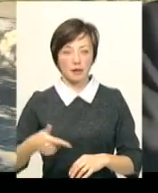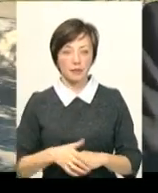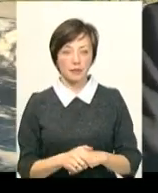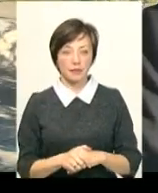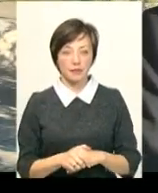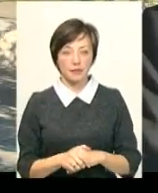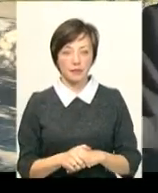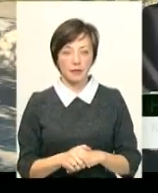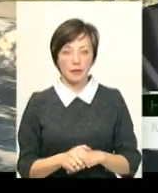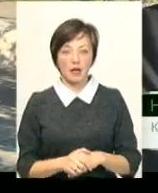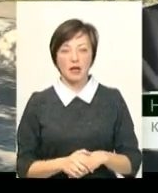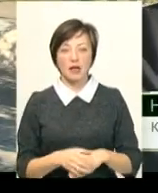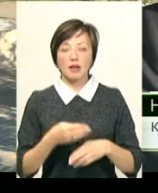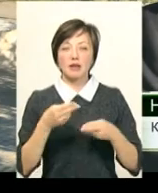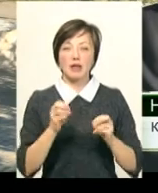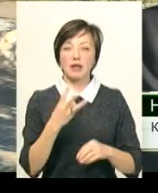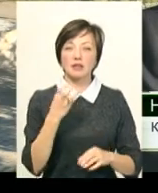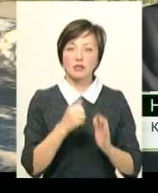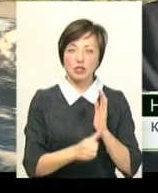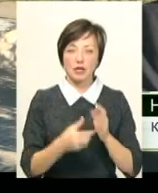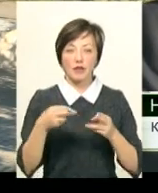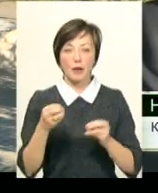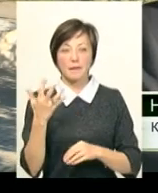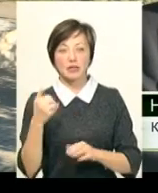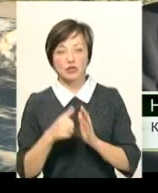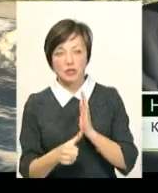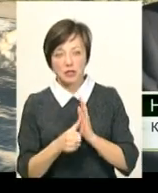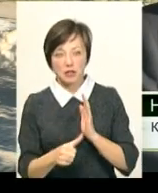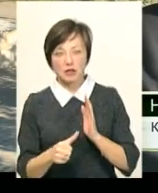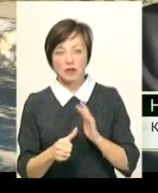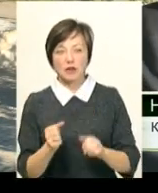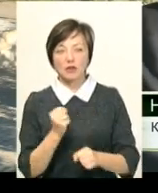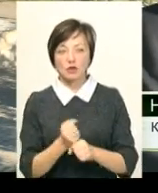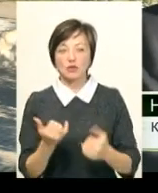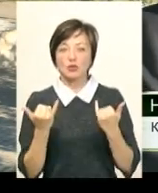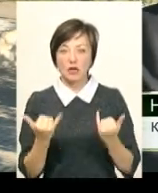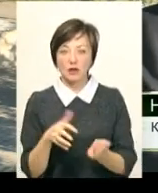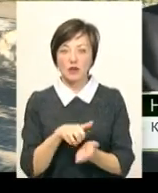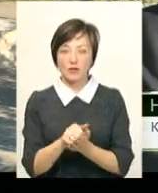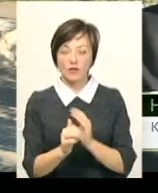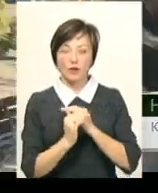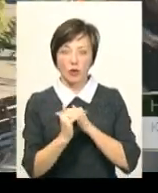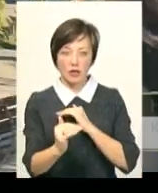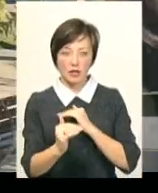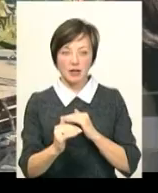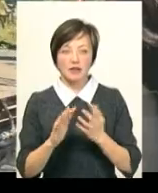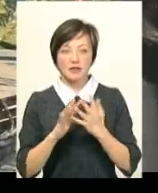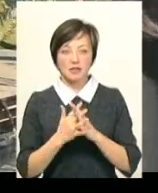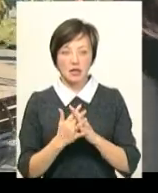Де 360 метрів, а де 560, влаштовано сучасного асфальтованого покриття. В